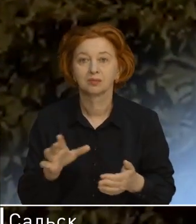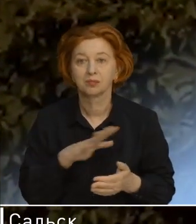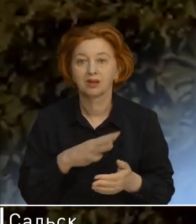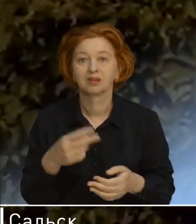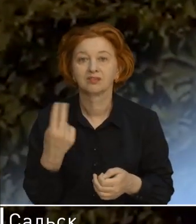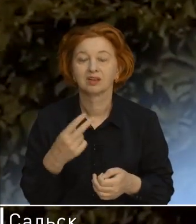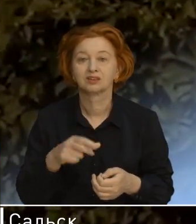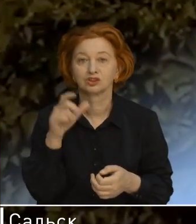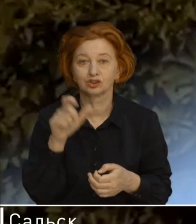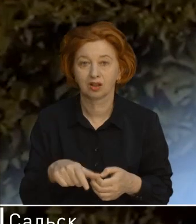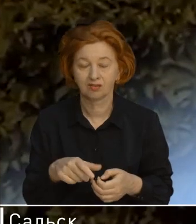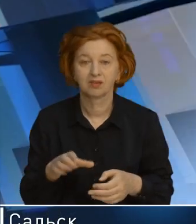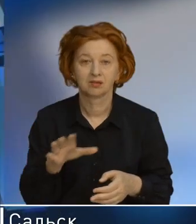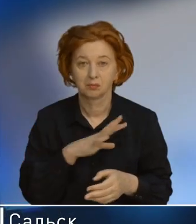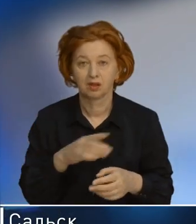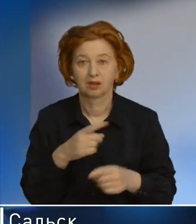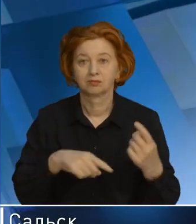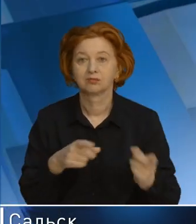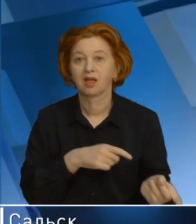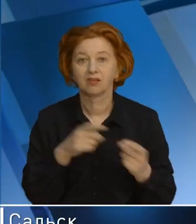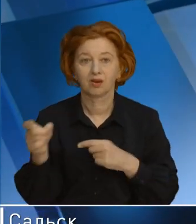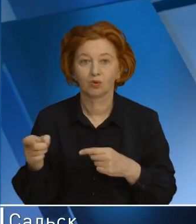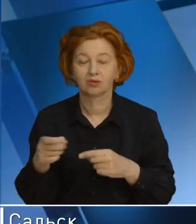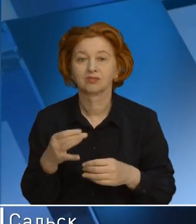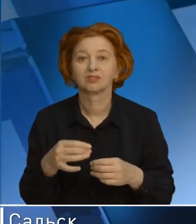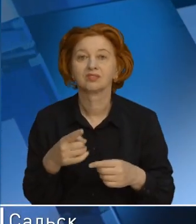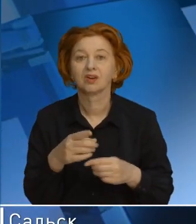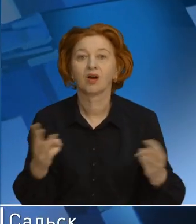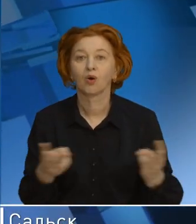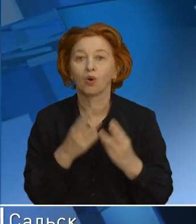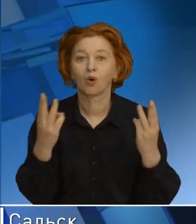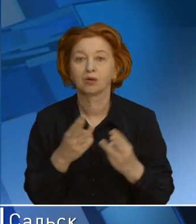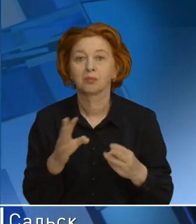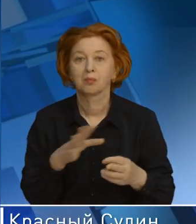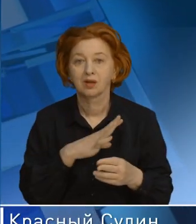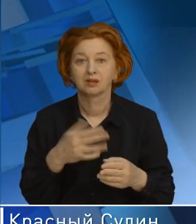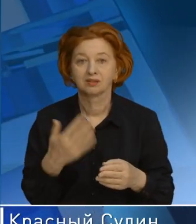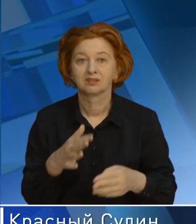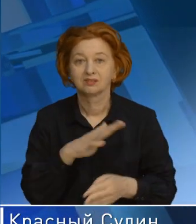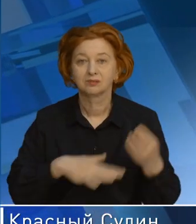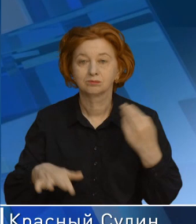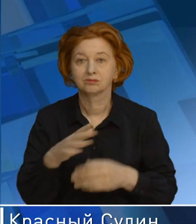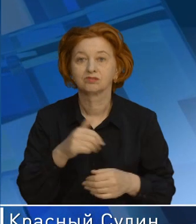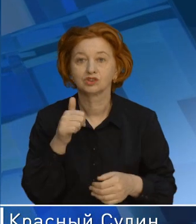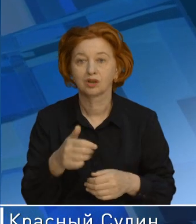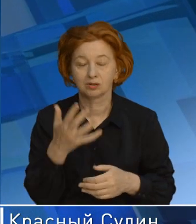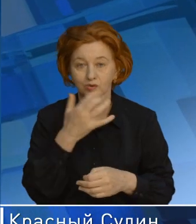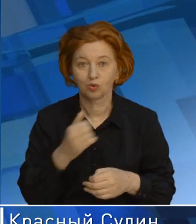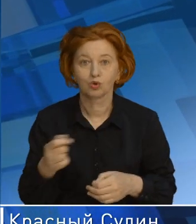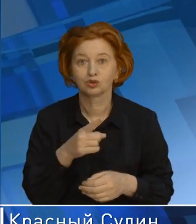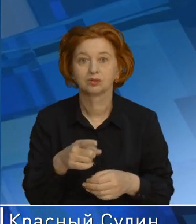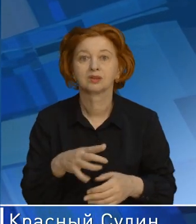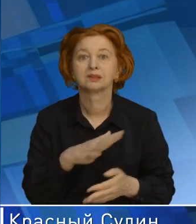человек и 30 единиц техники. Открытое горение было ликвидировано почти в час ночи, а полностью огонь на